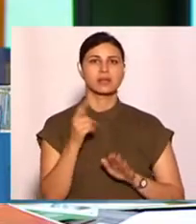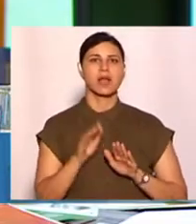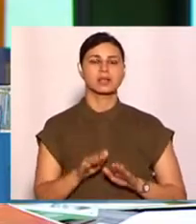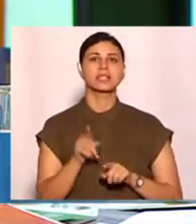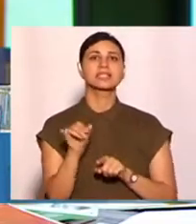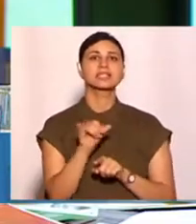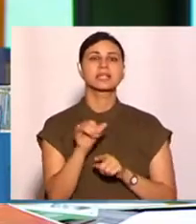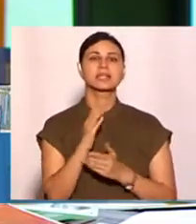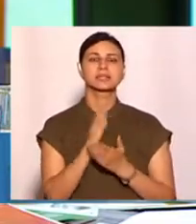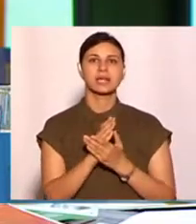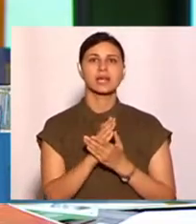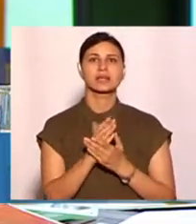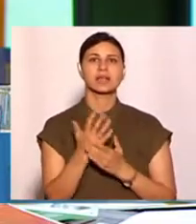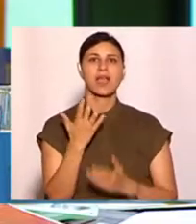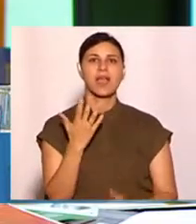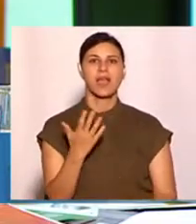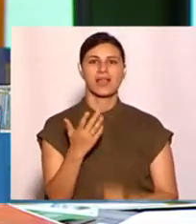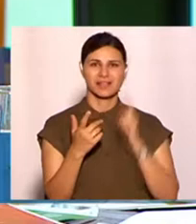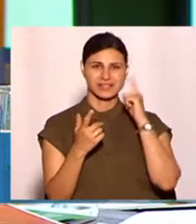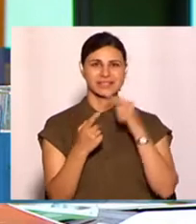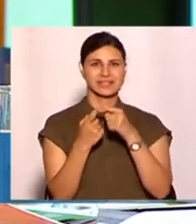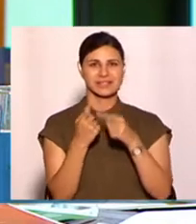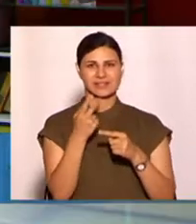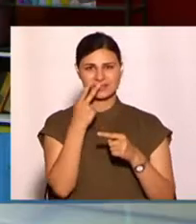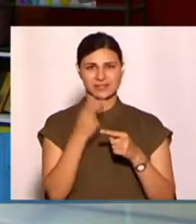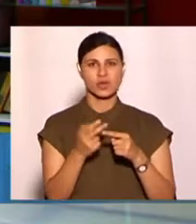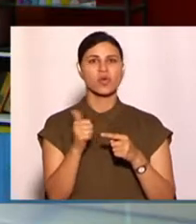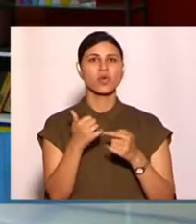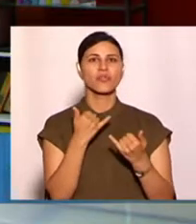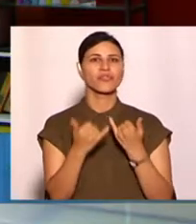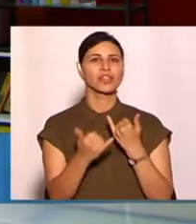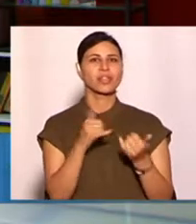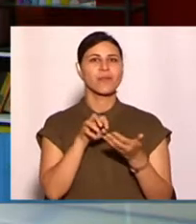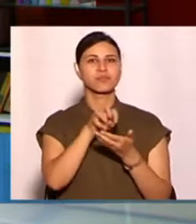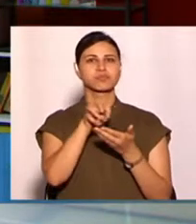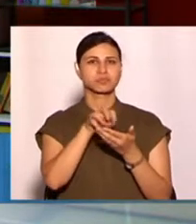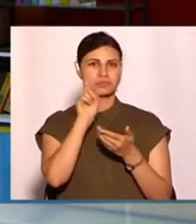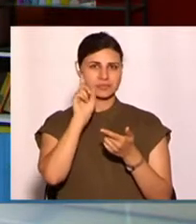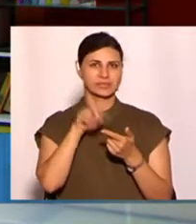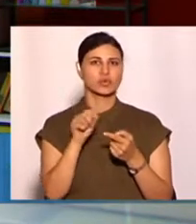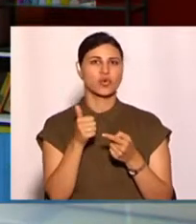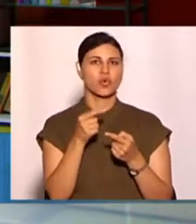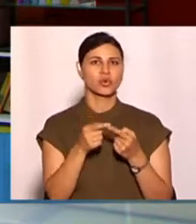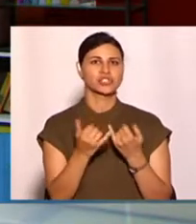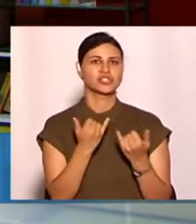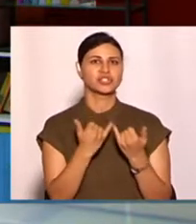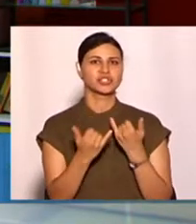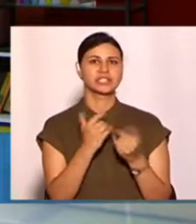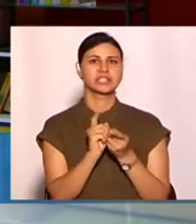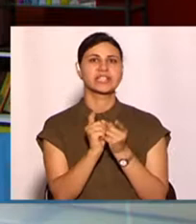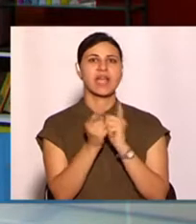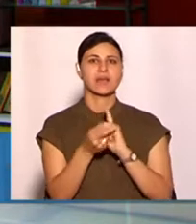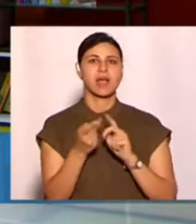ერთ კონკრეტულ ადგილას, იქ სადაც არის ხელი ყოველას გაგვიჭრია, ყოველას გვინახავს, როგორ მიმდინარეობს ინფექციური პროტოკოლი და როგორ ჩირკდება, ვთქვათ, ის